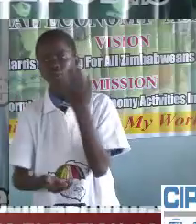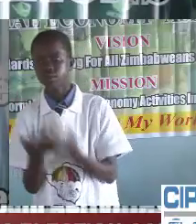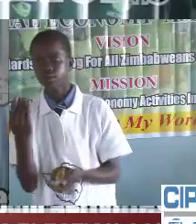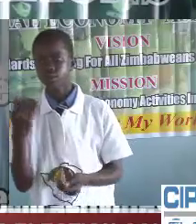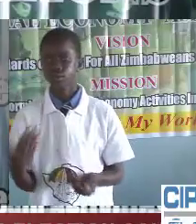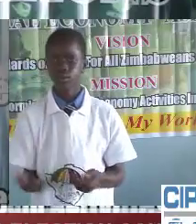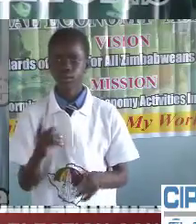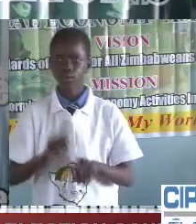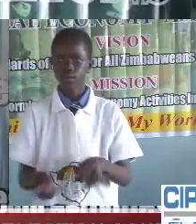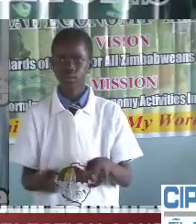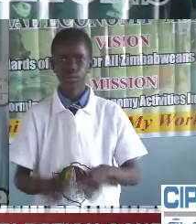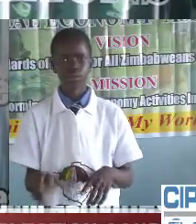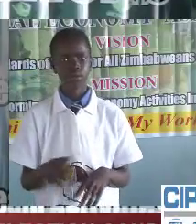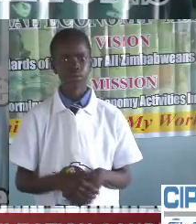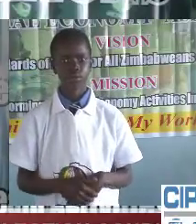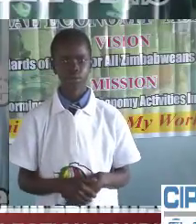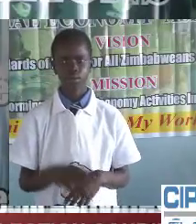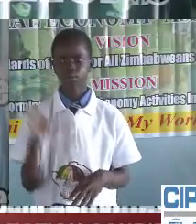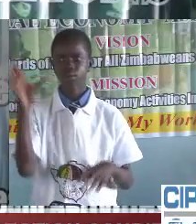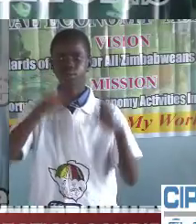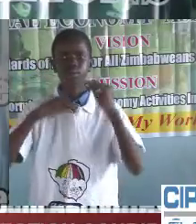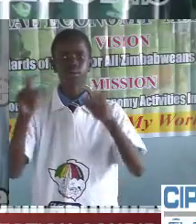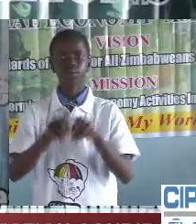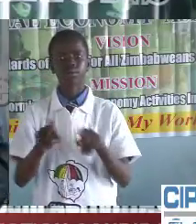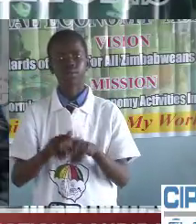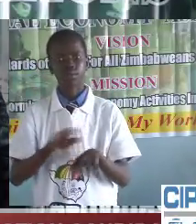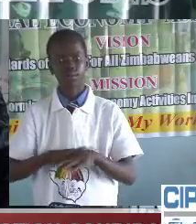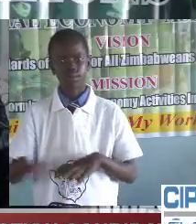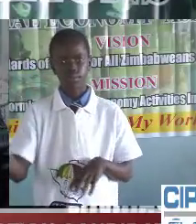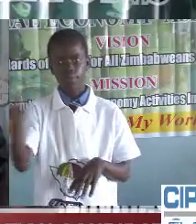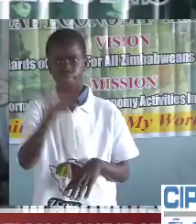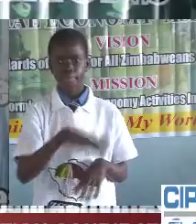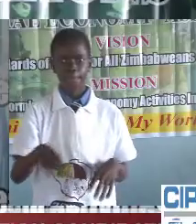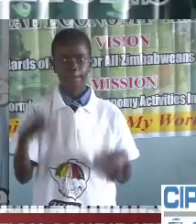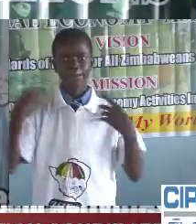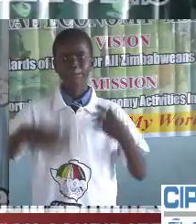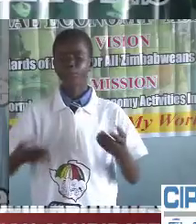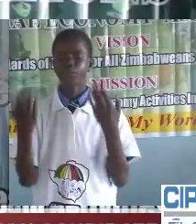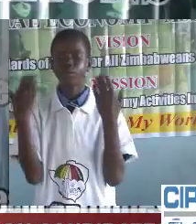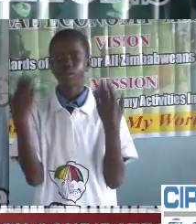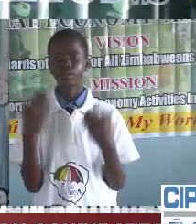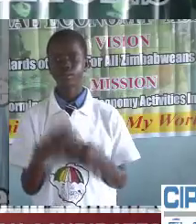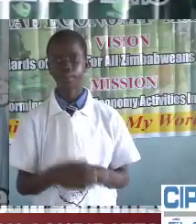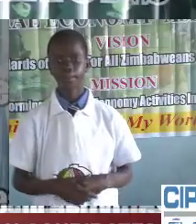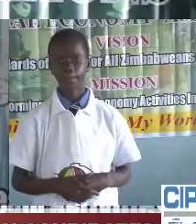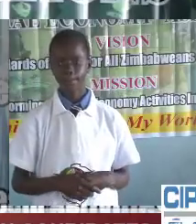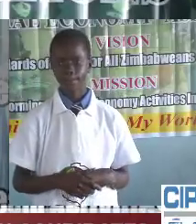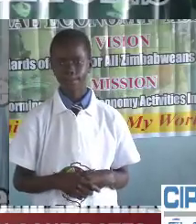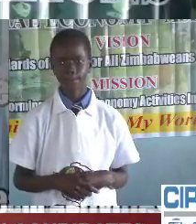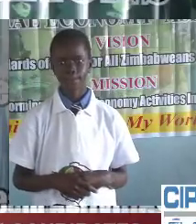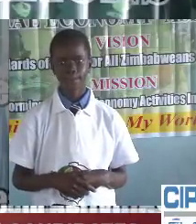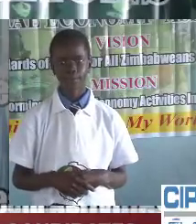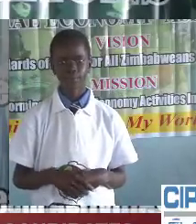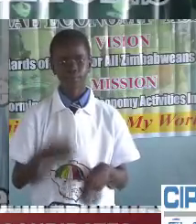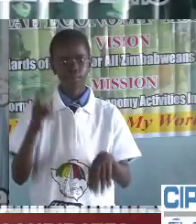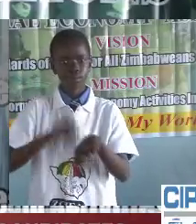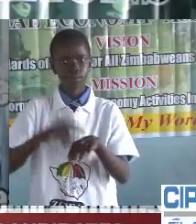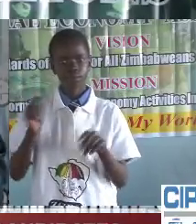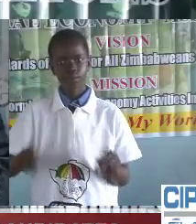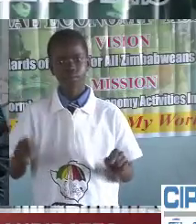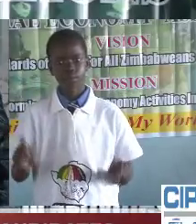party. Tiri kutaura tiri vanhu vari jekerere vakasungunuka. So panguva